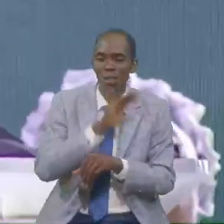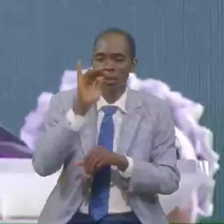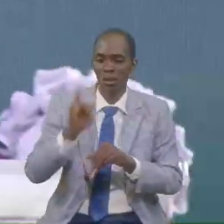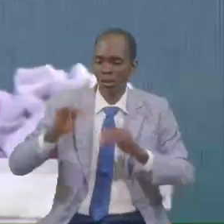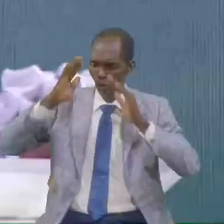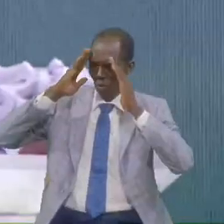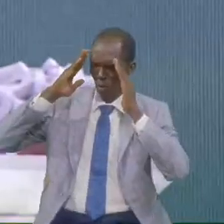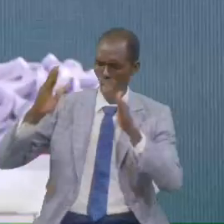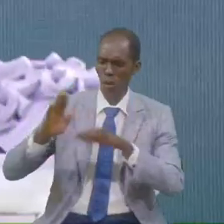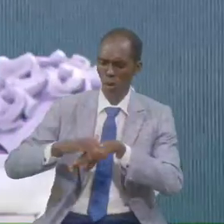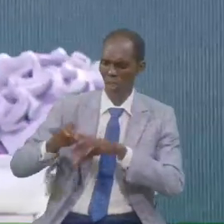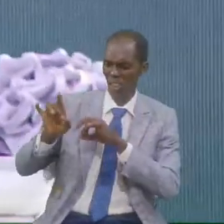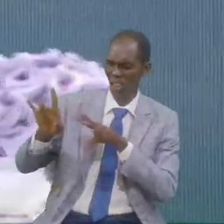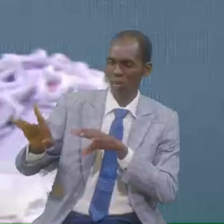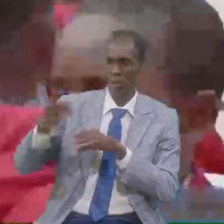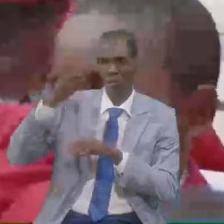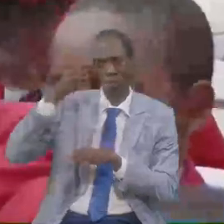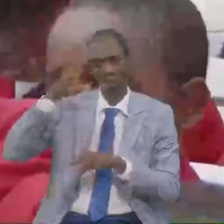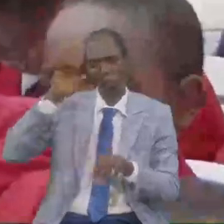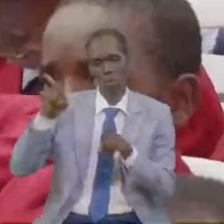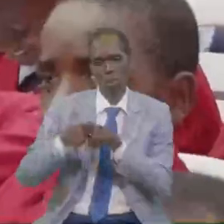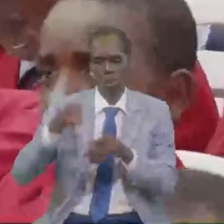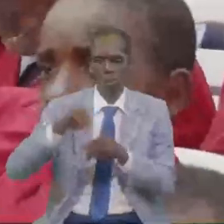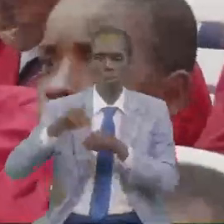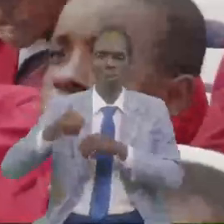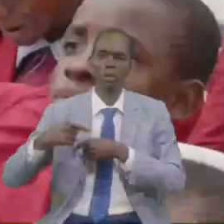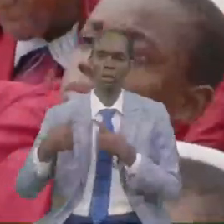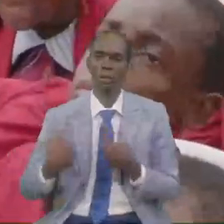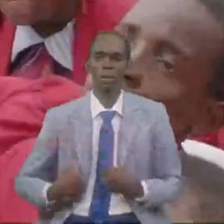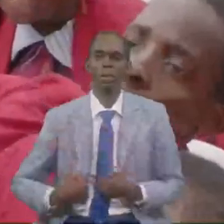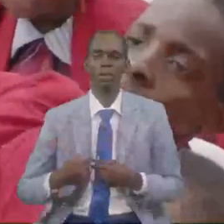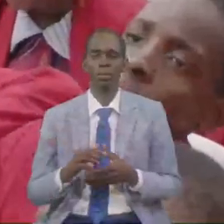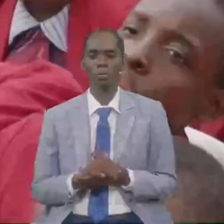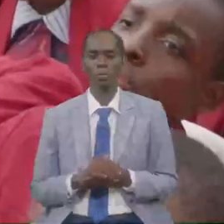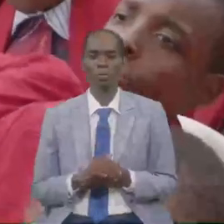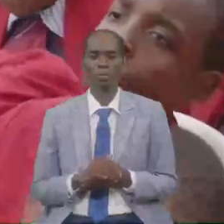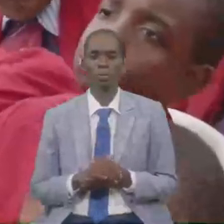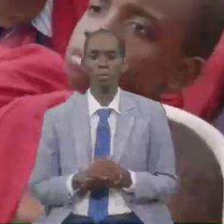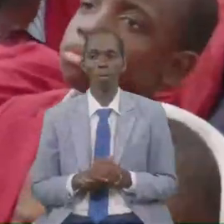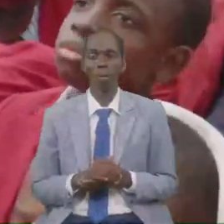Il avait la haine trois fois chauffée contre son frère dans le cœur.